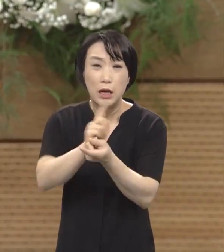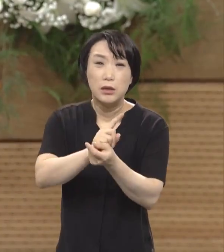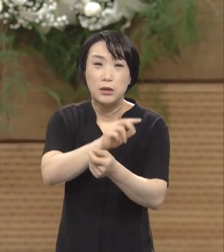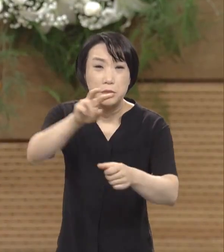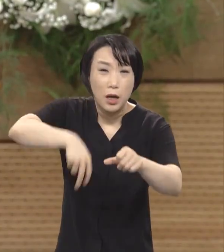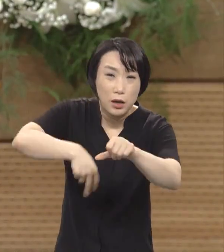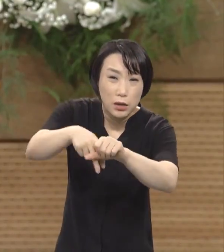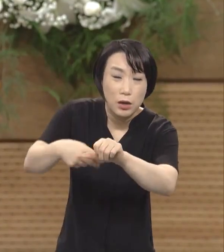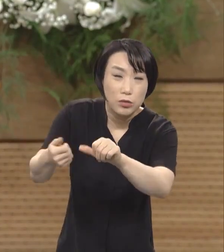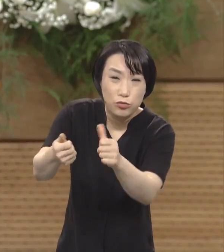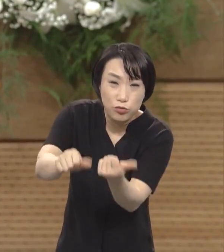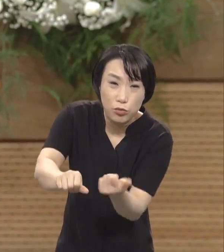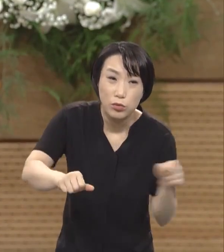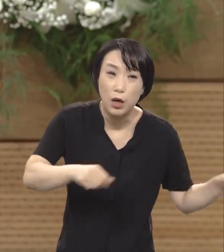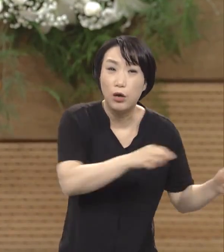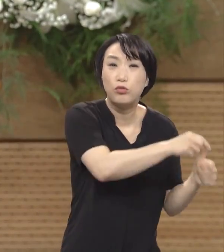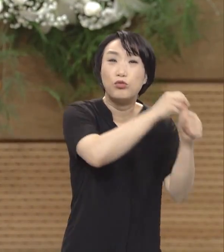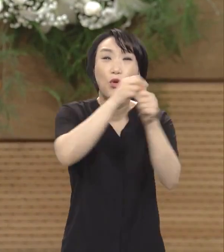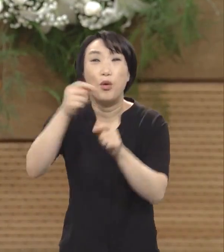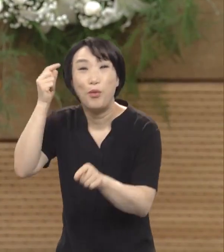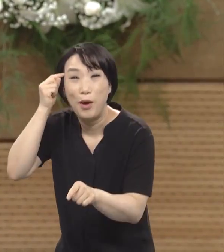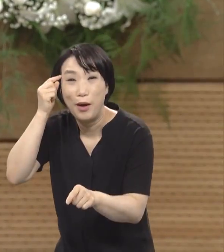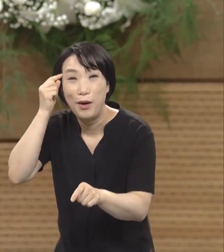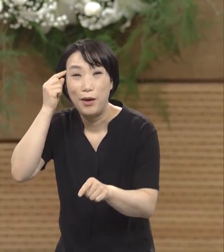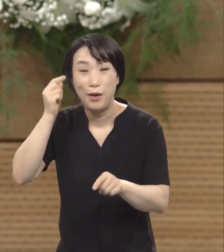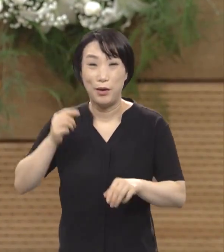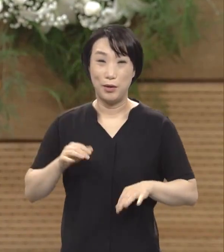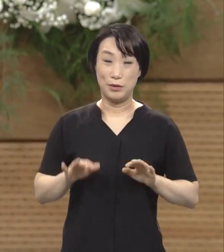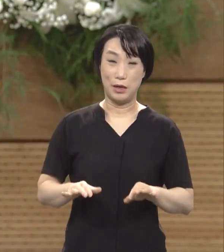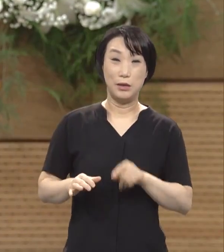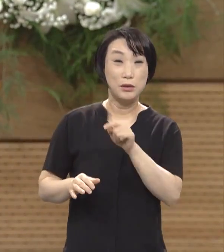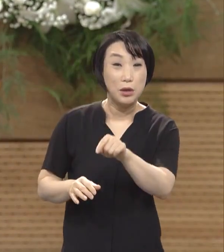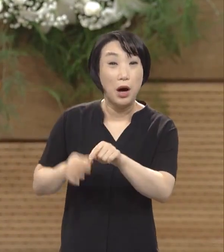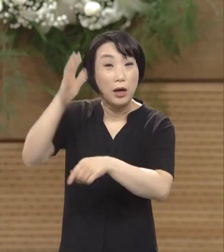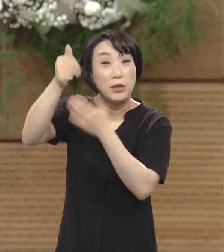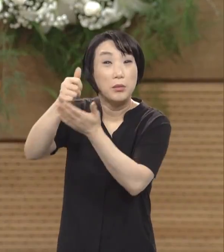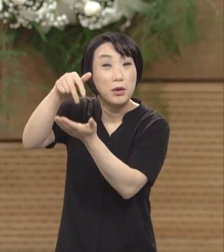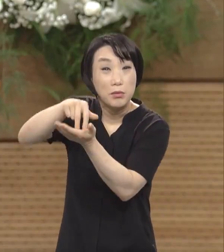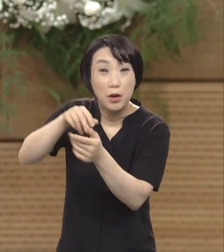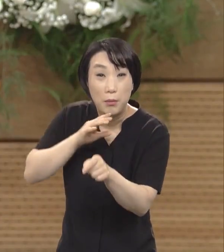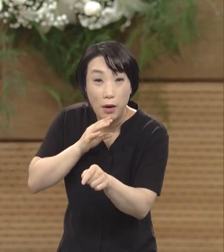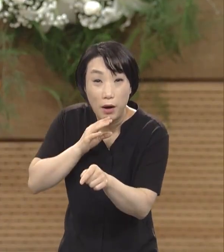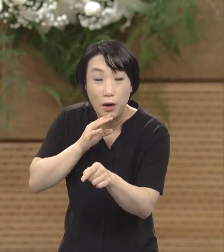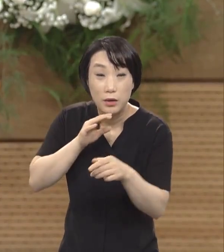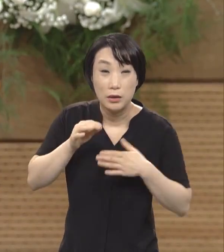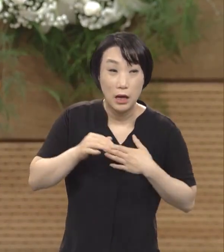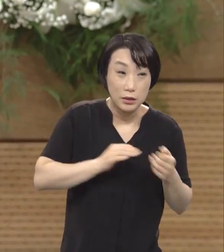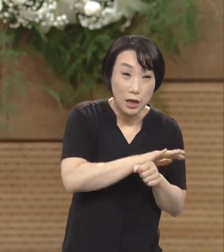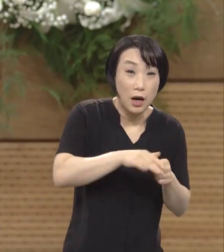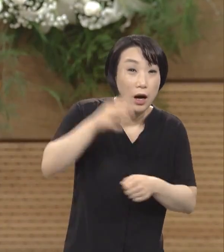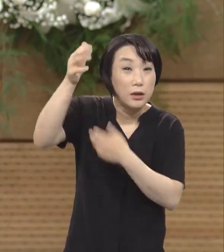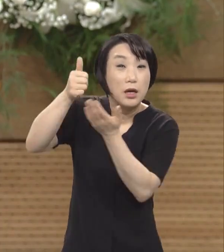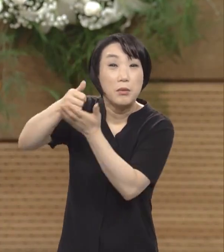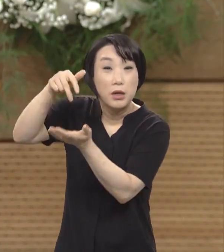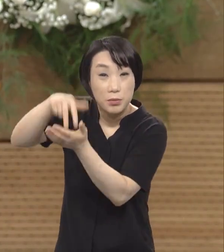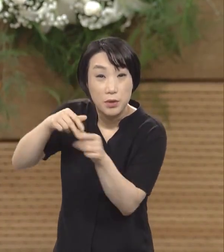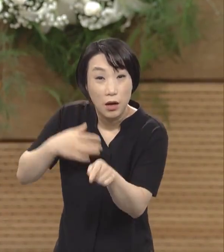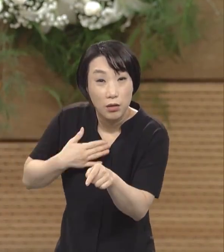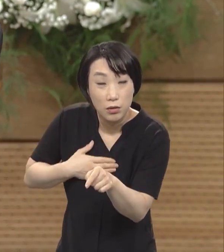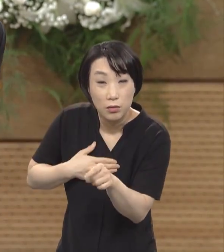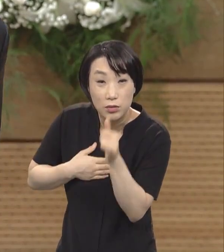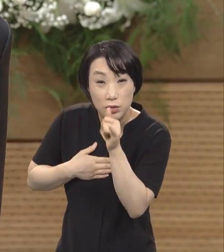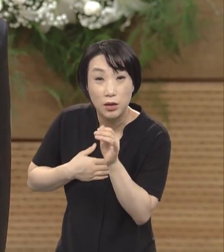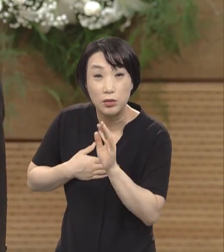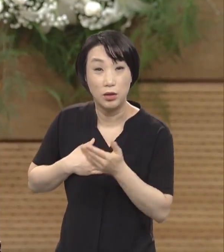살리나. 이 사정을, 이건 하나님의 사정이요. 나를 사랑하신 하나님의 사정이다 이 말.